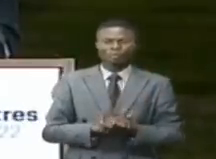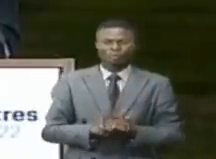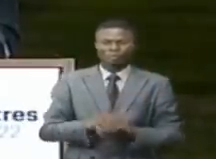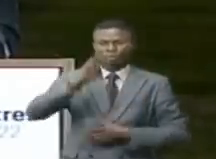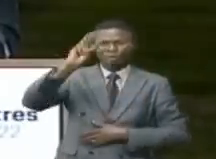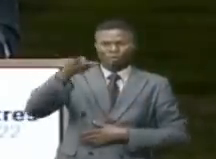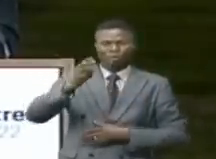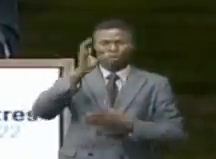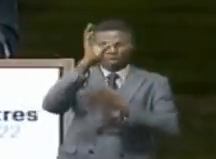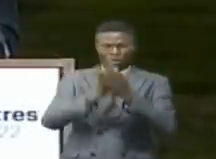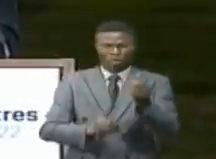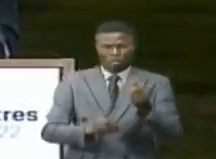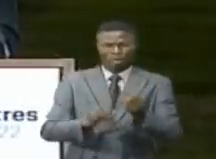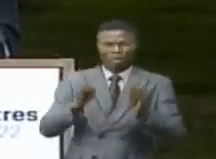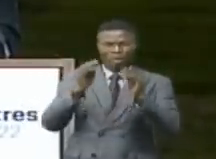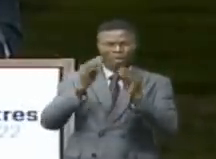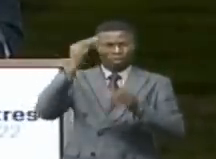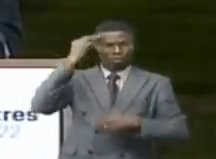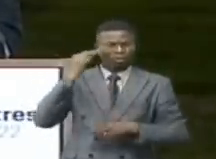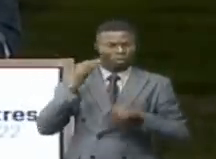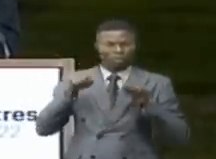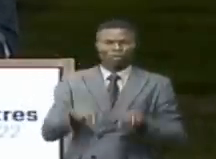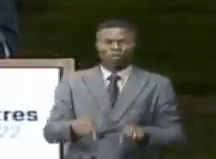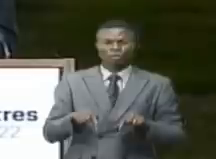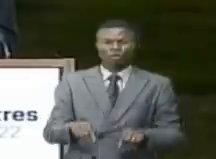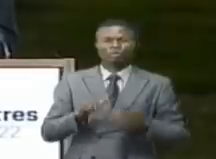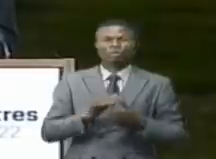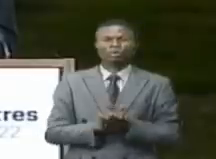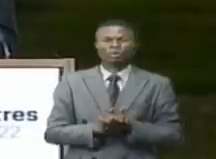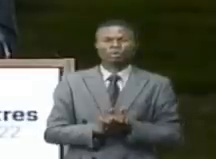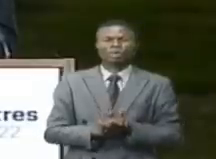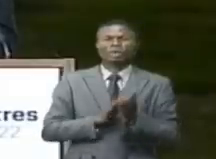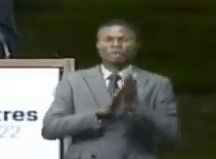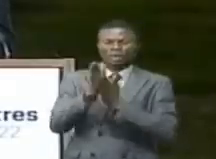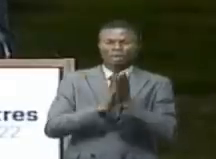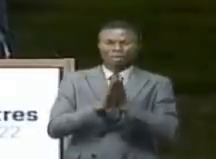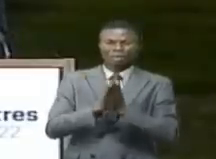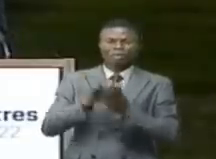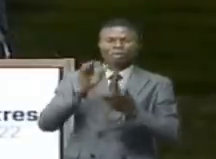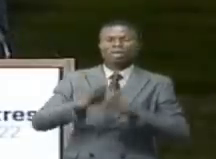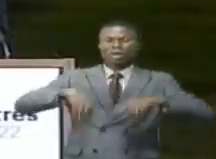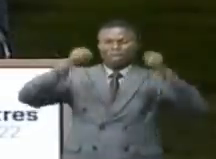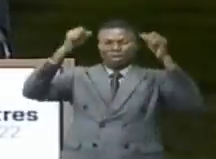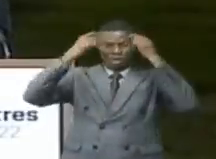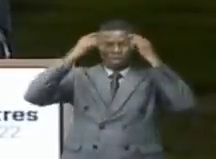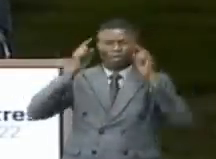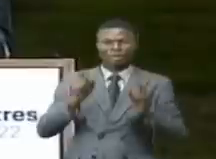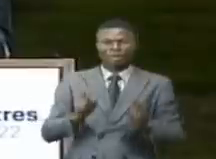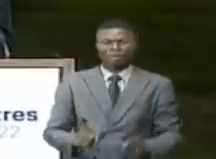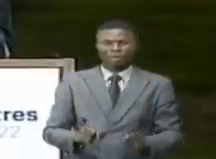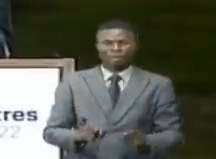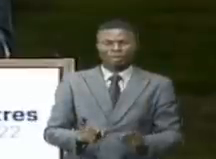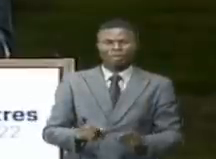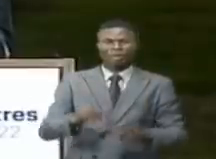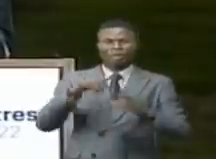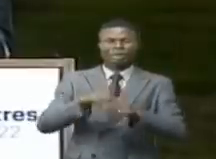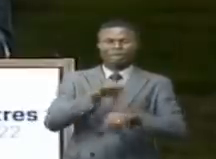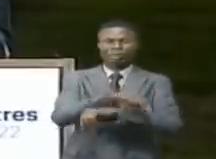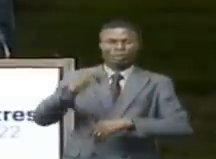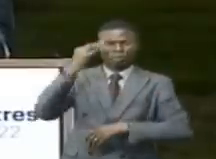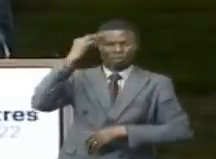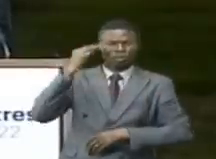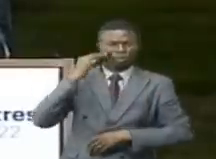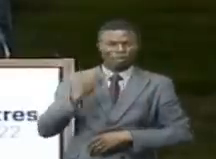troisième chapitre du Conseil de ministres de ce jour, relatif à l'approbation d'un relevé des décisions du Conseil de ministres,